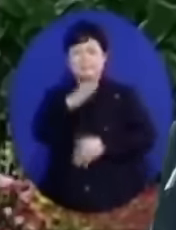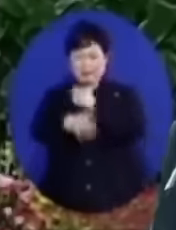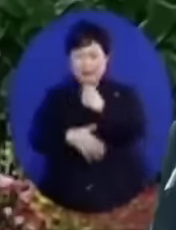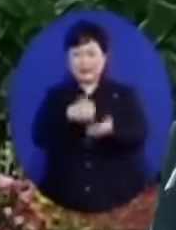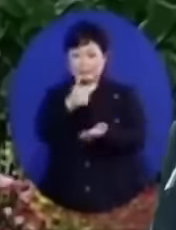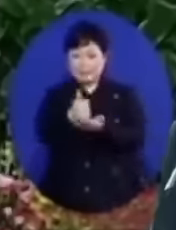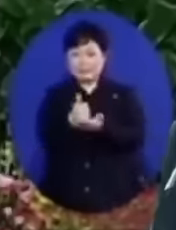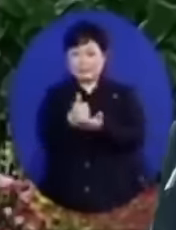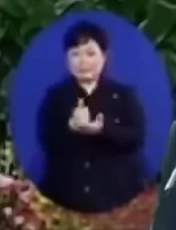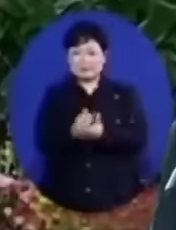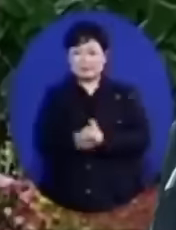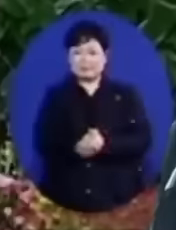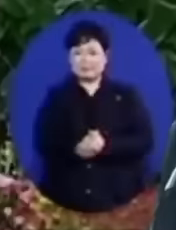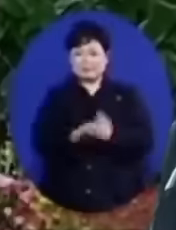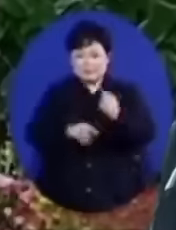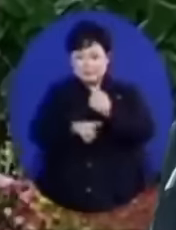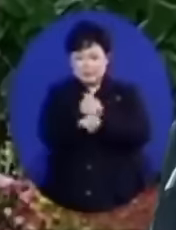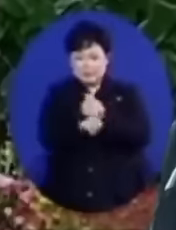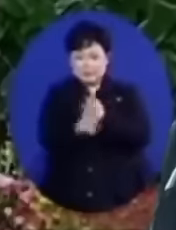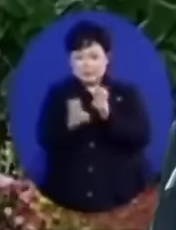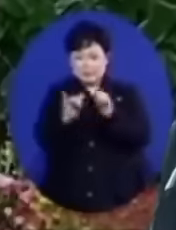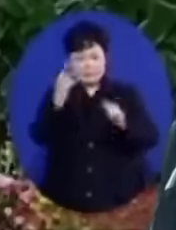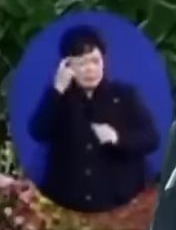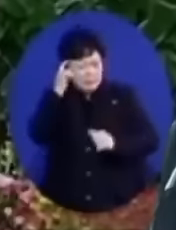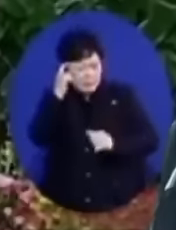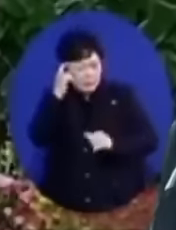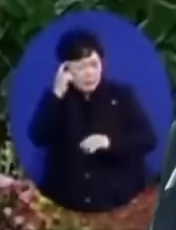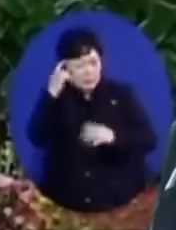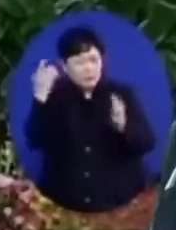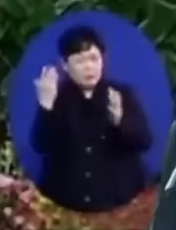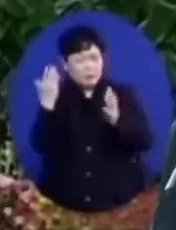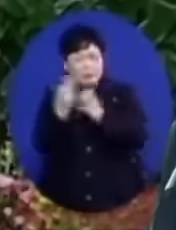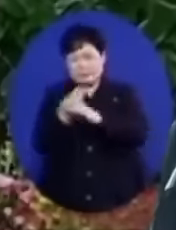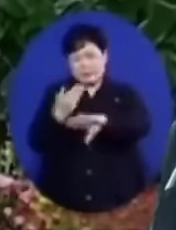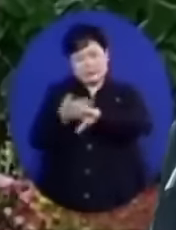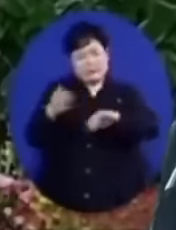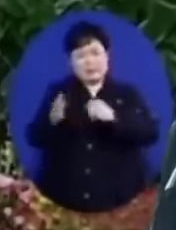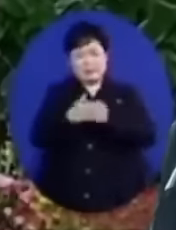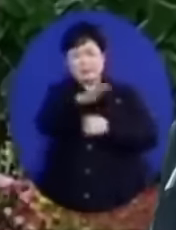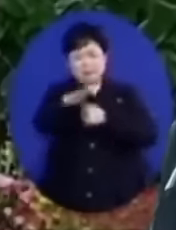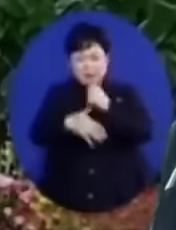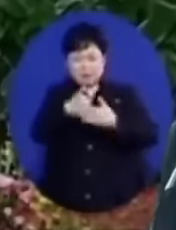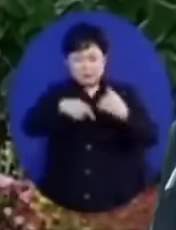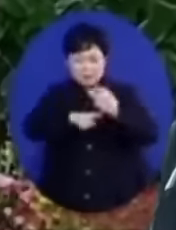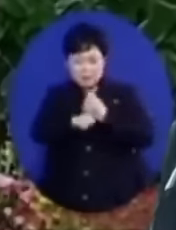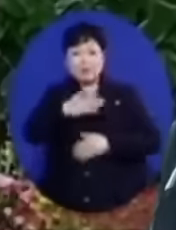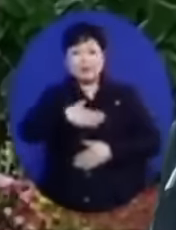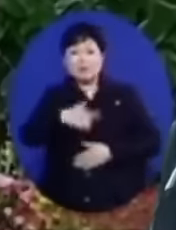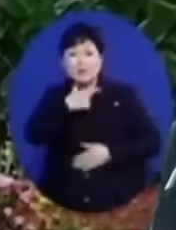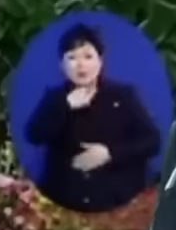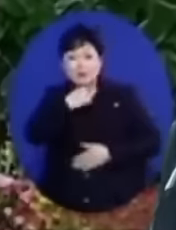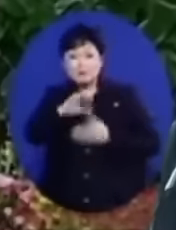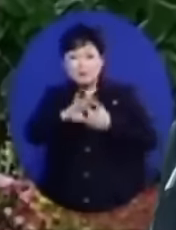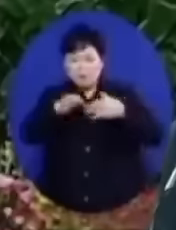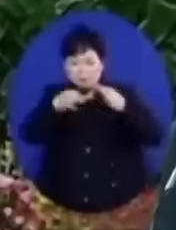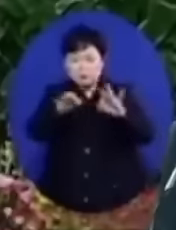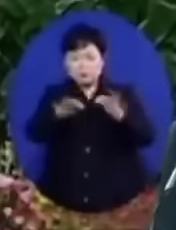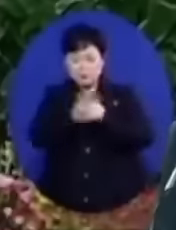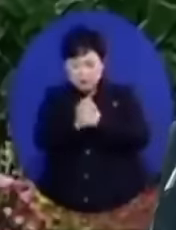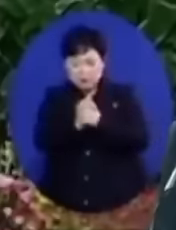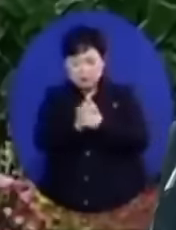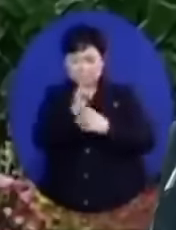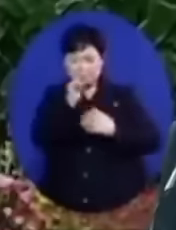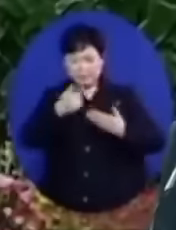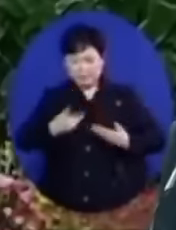하나님이 뜻은 인간의 생각과 너무나 다릅니다. 그러므로 우리는 하나님의 뜻을 알기 위해 부르짖어 기도하며 잠잠히